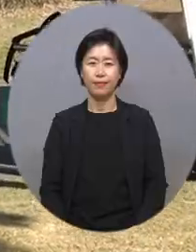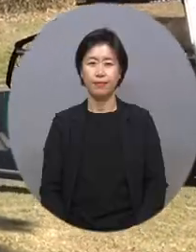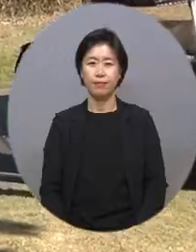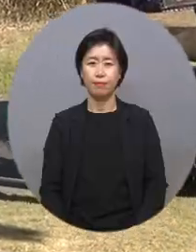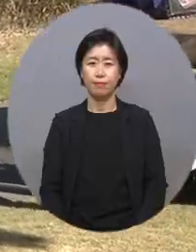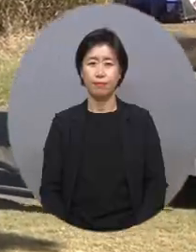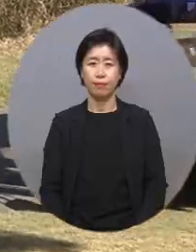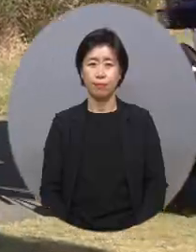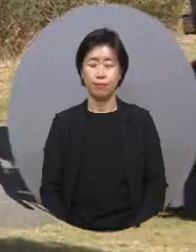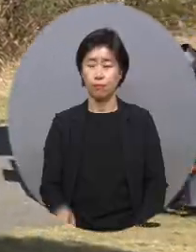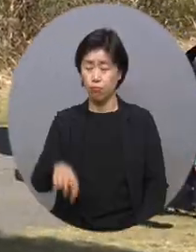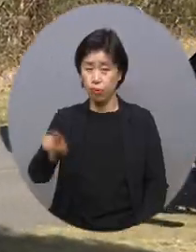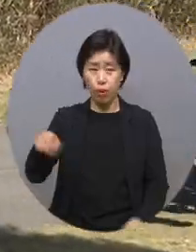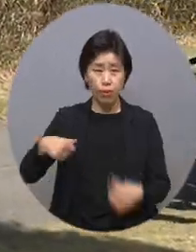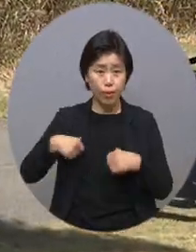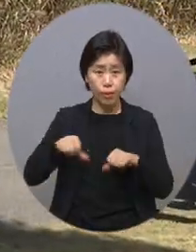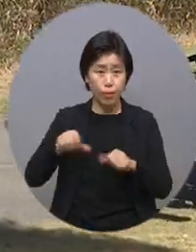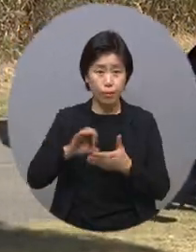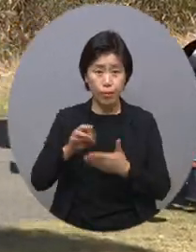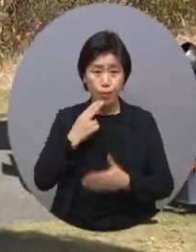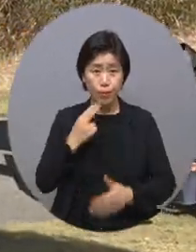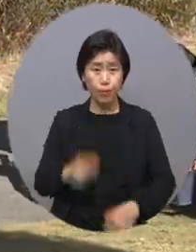기부업하면 저기도 못 쓰는 거예요?